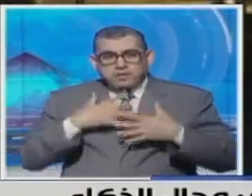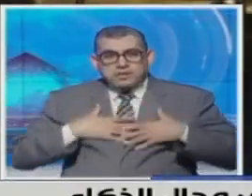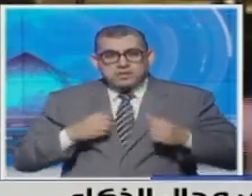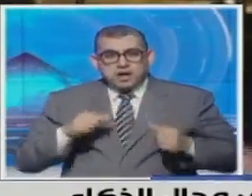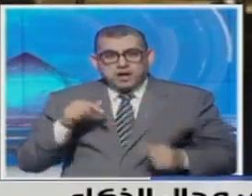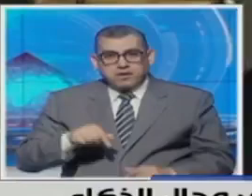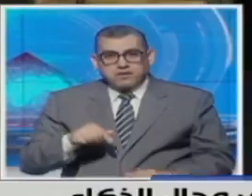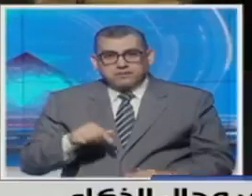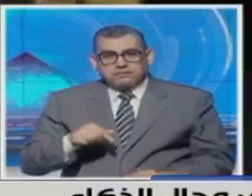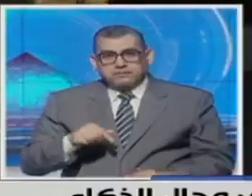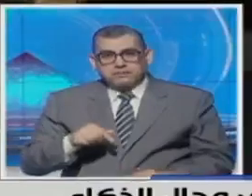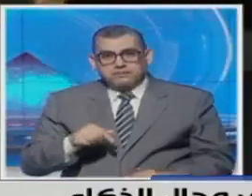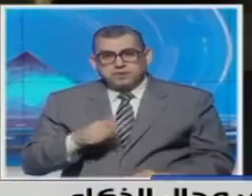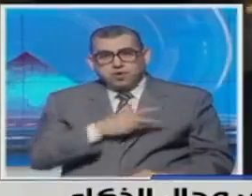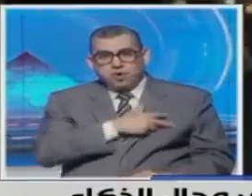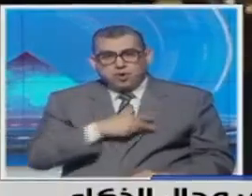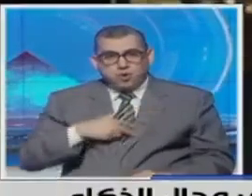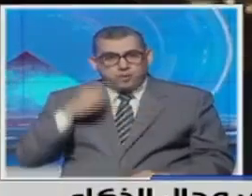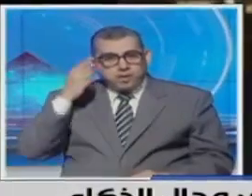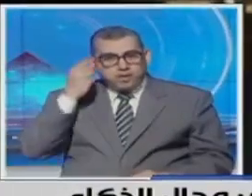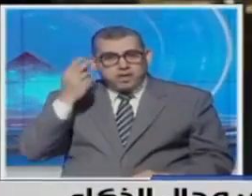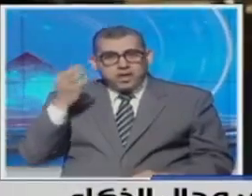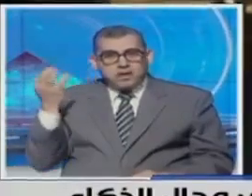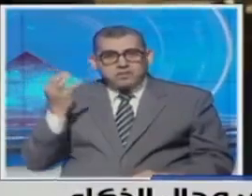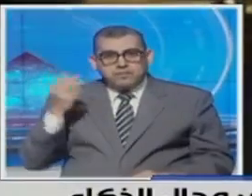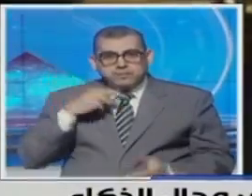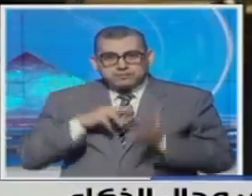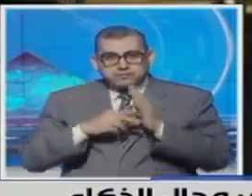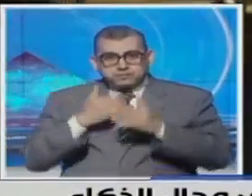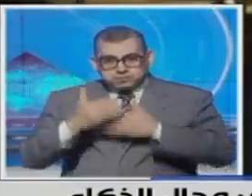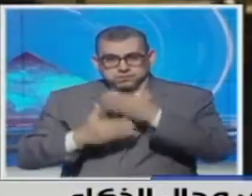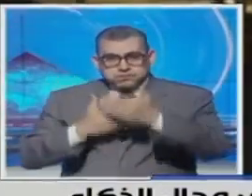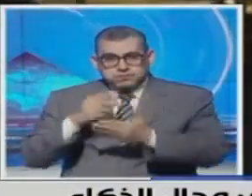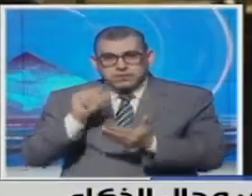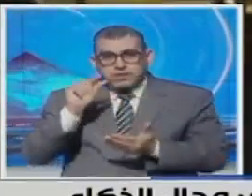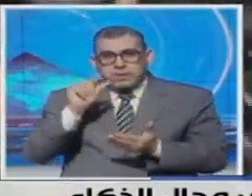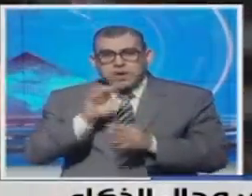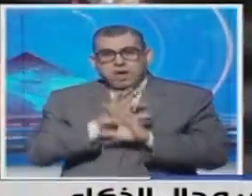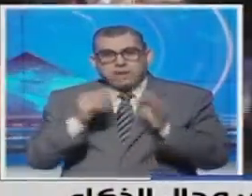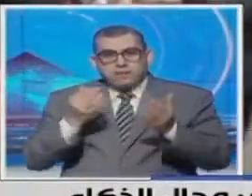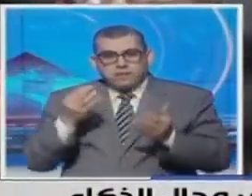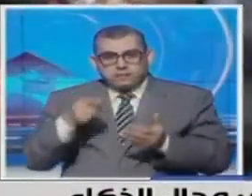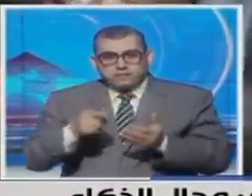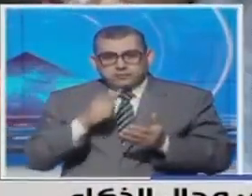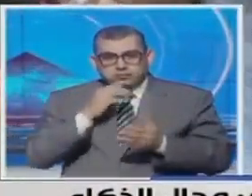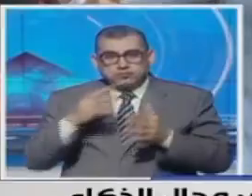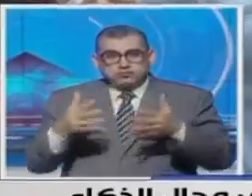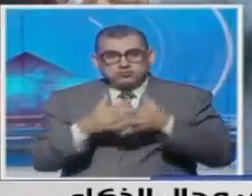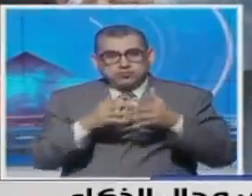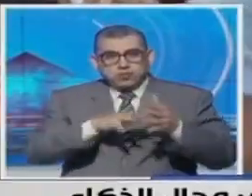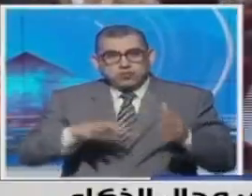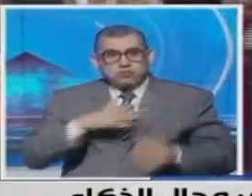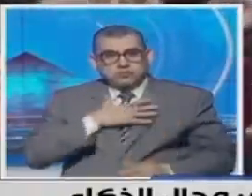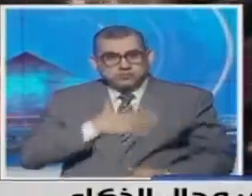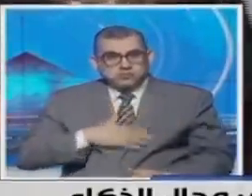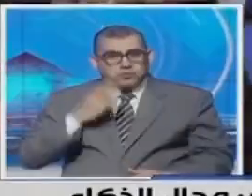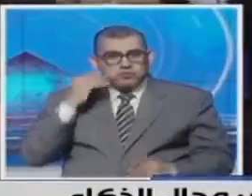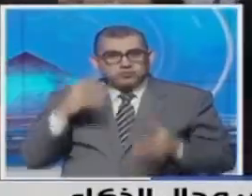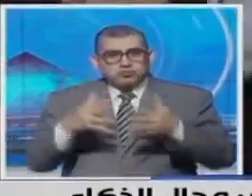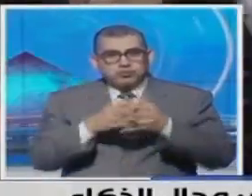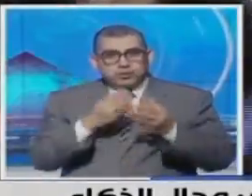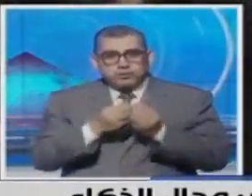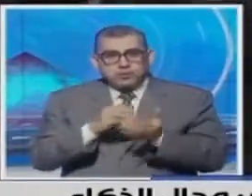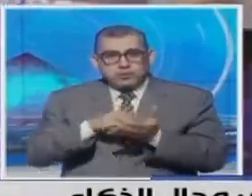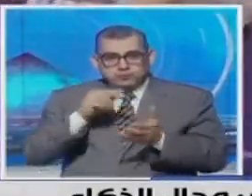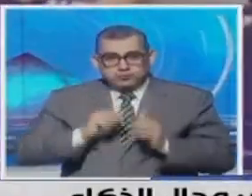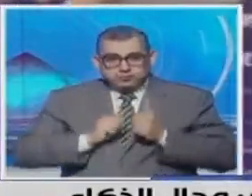زي الحكومة الذكية، الحكومات الذكية. فكل دي تطبيقات مهمة جدا. الفائزون اعربوا عن سعادة بالمشاركة في